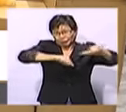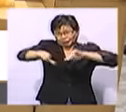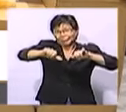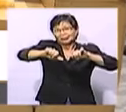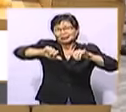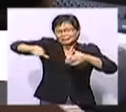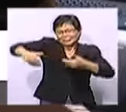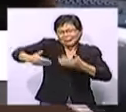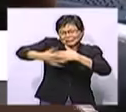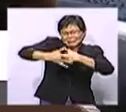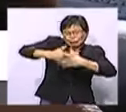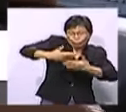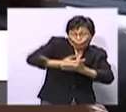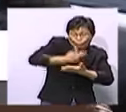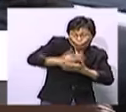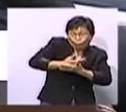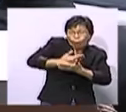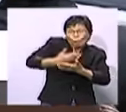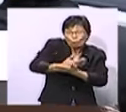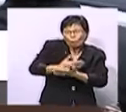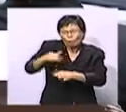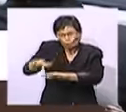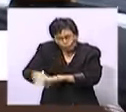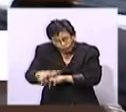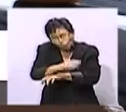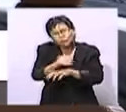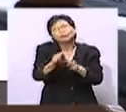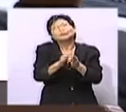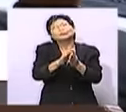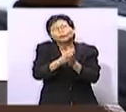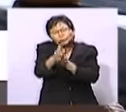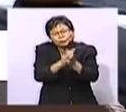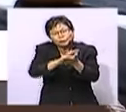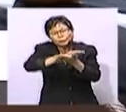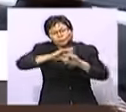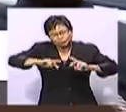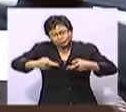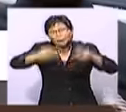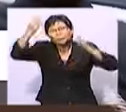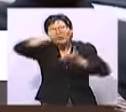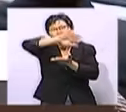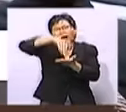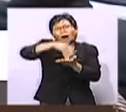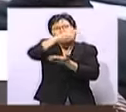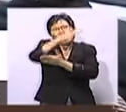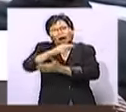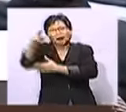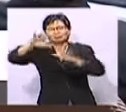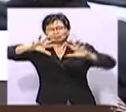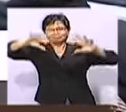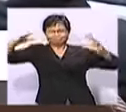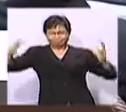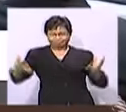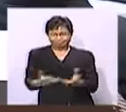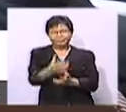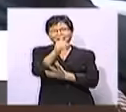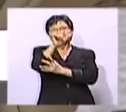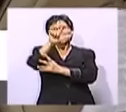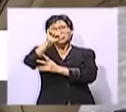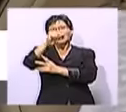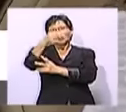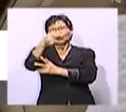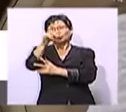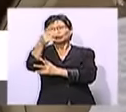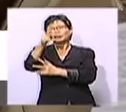memperkenal teknologi terbaru bidang pertanian dan usaha menjadikan Malaysia sebagai hub halal global. Salahuddin bercakap kepada